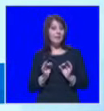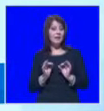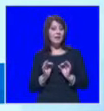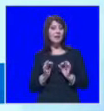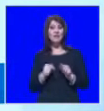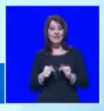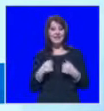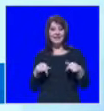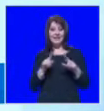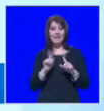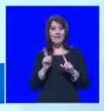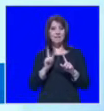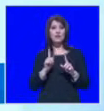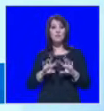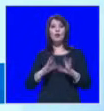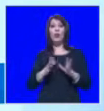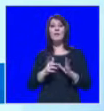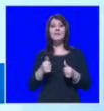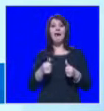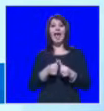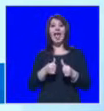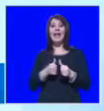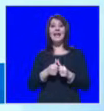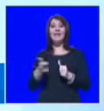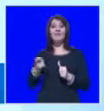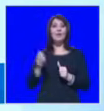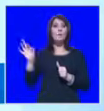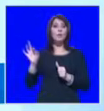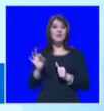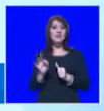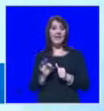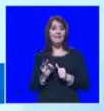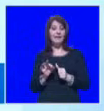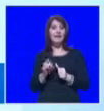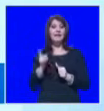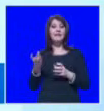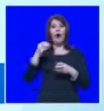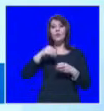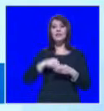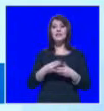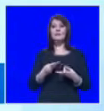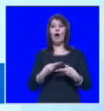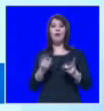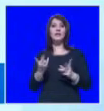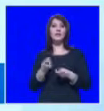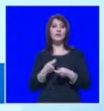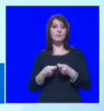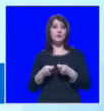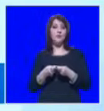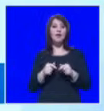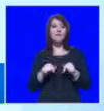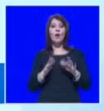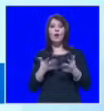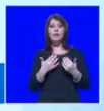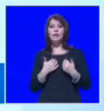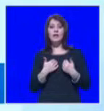не определя лихвени проценти и не участва в операции на откритите пазари. Инструментите, с които разполага, са